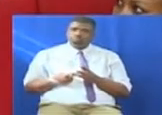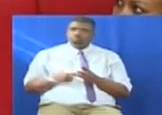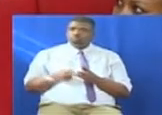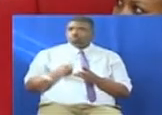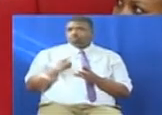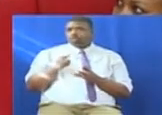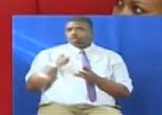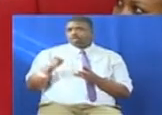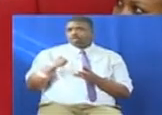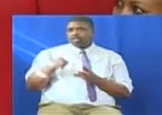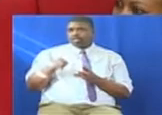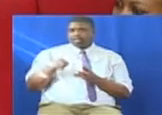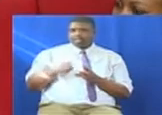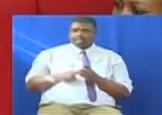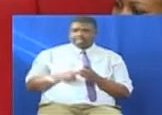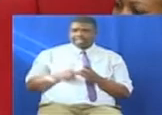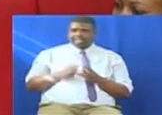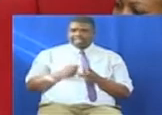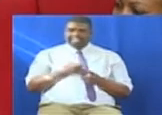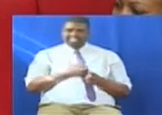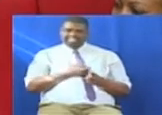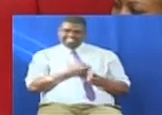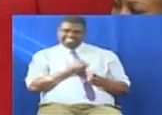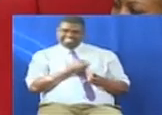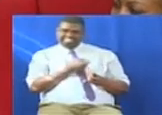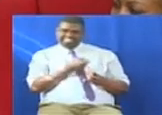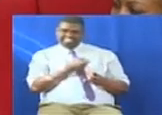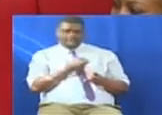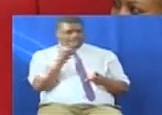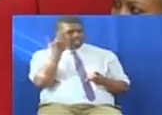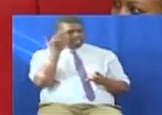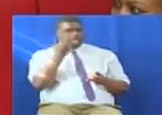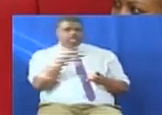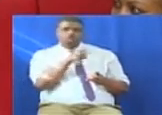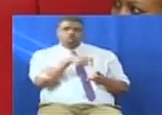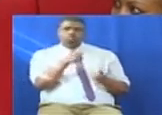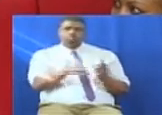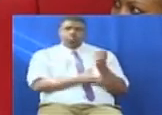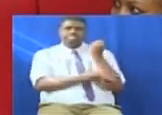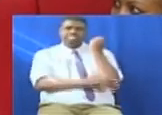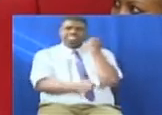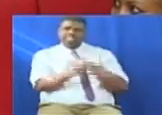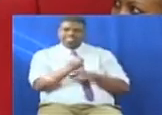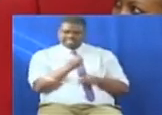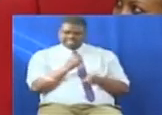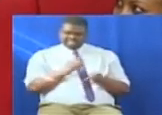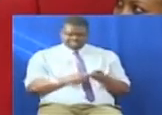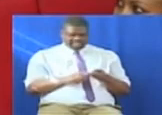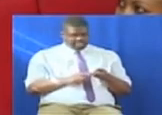amemjalia, ana generosity gene. Rais Magufuli anajali wanyonge.